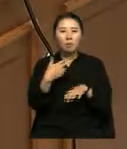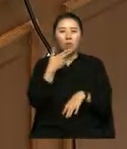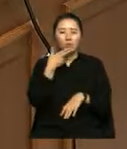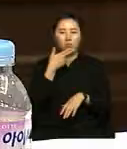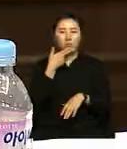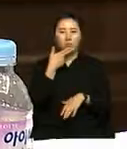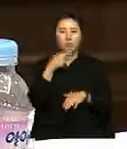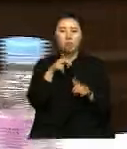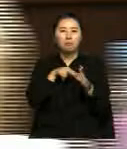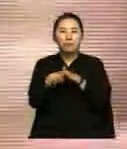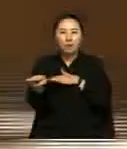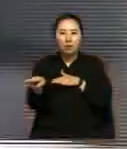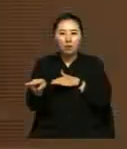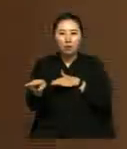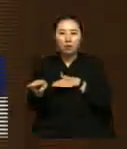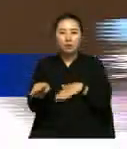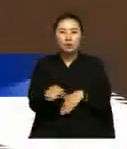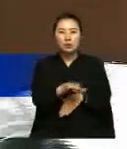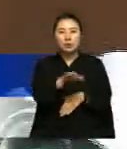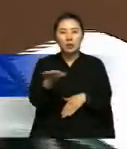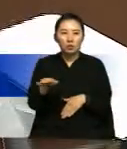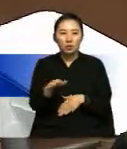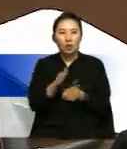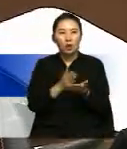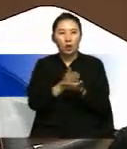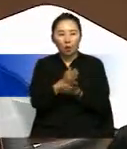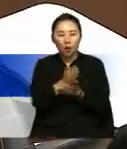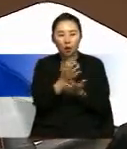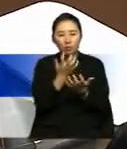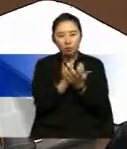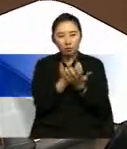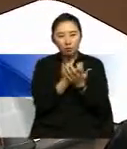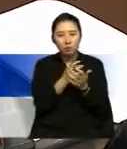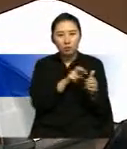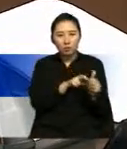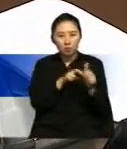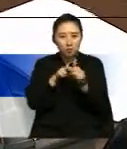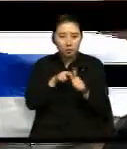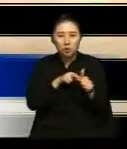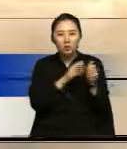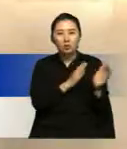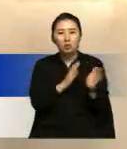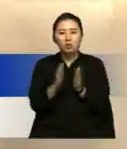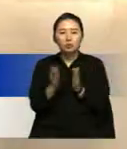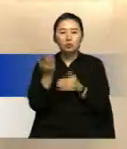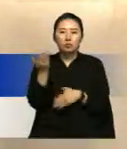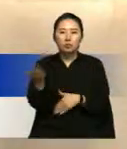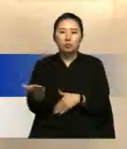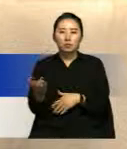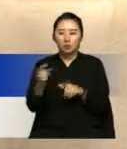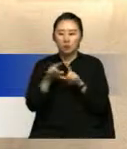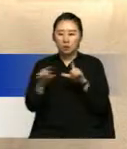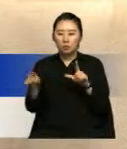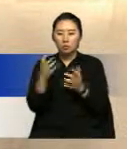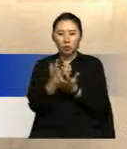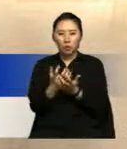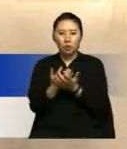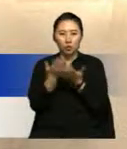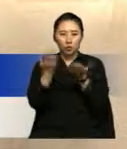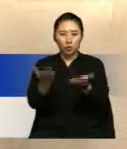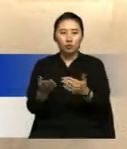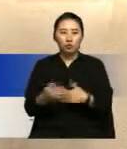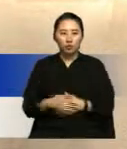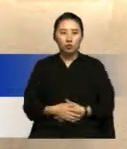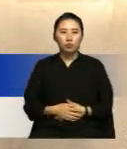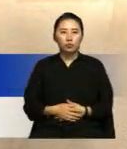급급합니다. 저희가 자원수납가라고 정리를 해서 위원회에 따로 보고를 드리겠습니다. 이 부분도 나중에라도 설명드릴 수 있으면 제가 그때